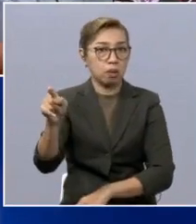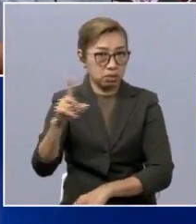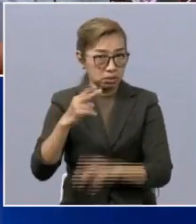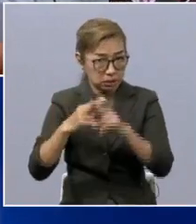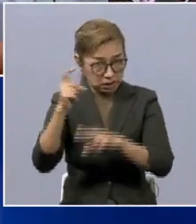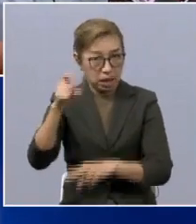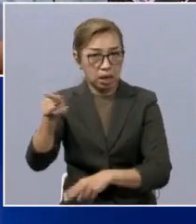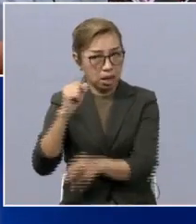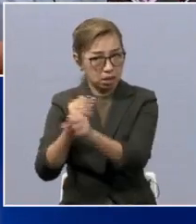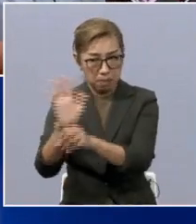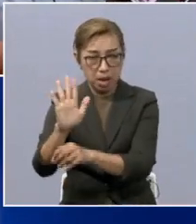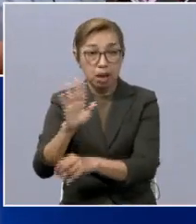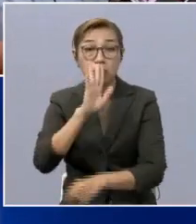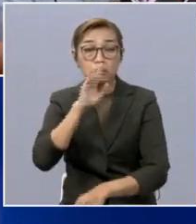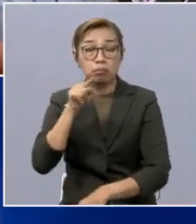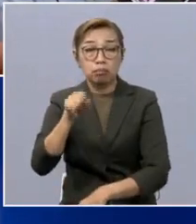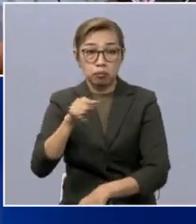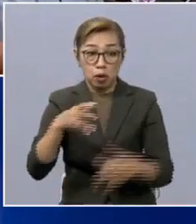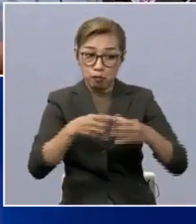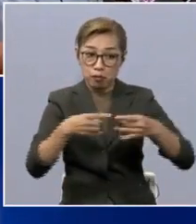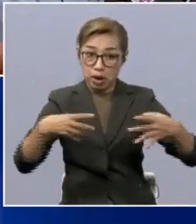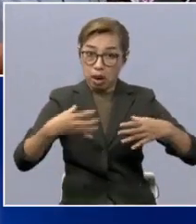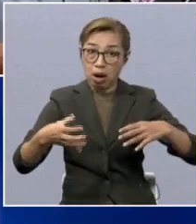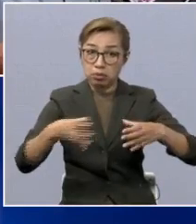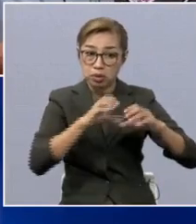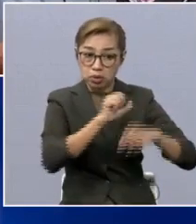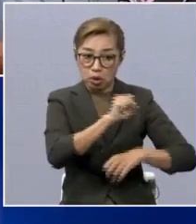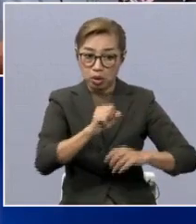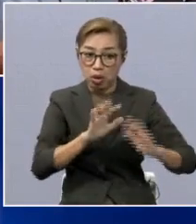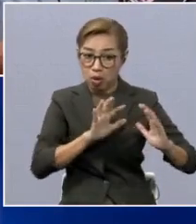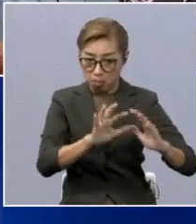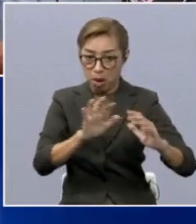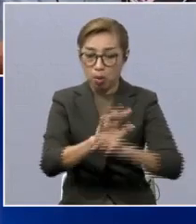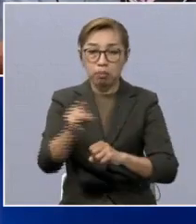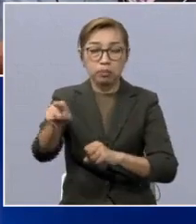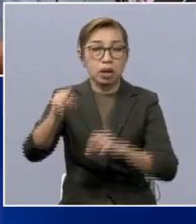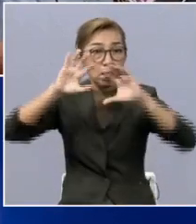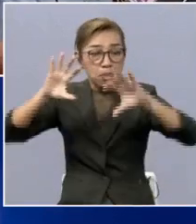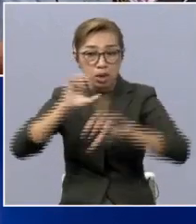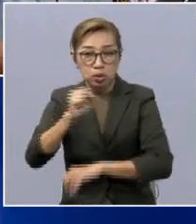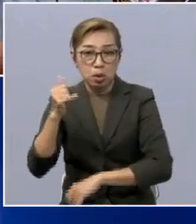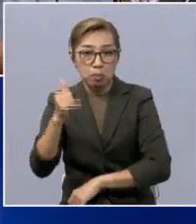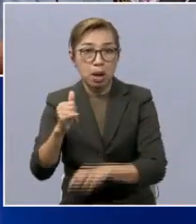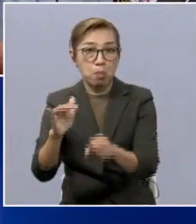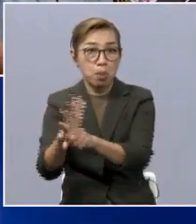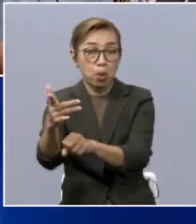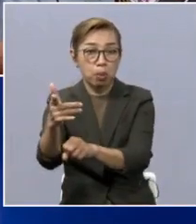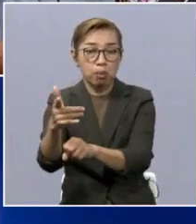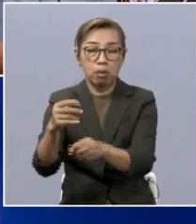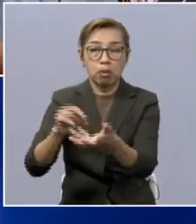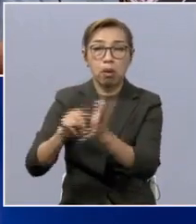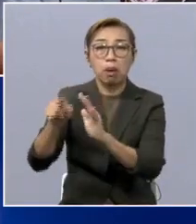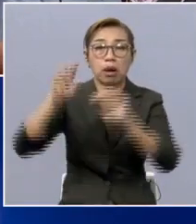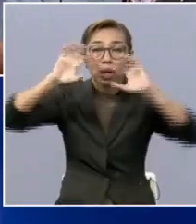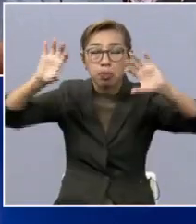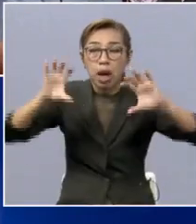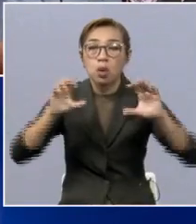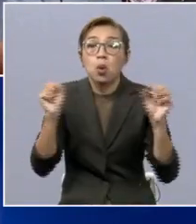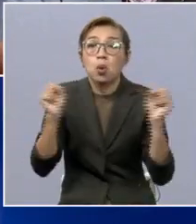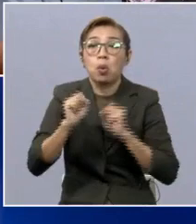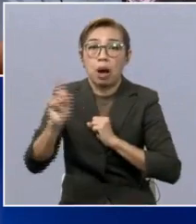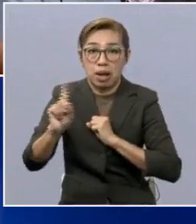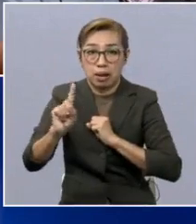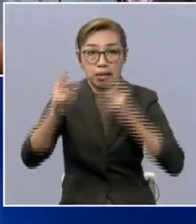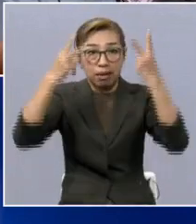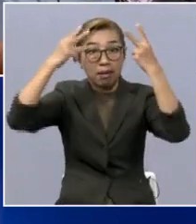ฝ่ายค้านก็เหมือนกับว่าไม่รู้เหมือนกันว่ารัฐบาลกลัวอะไรพลเอก